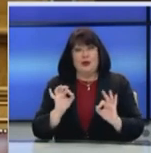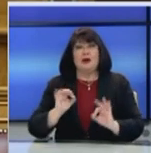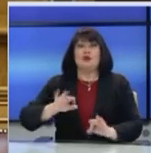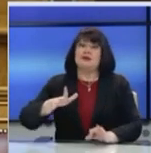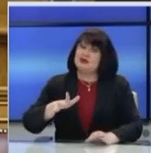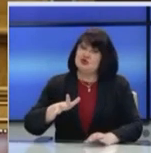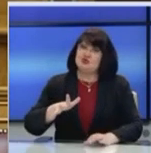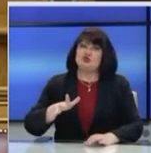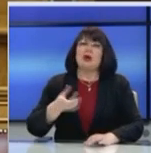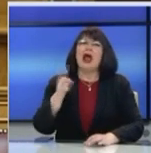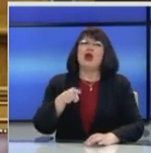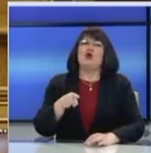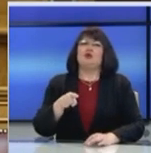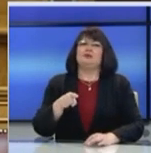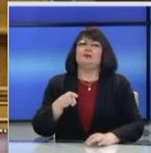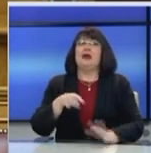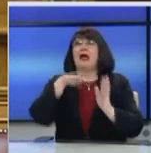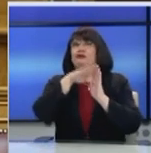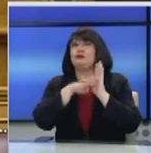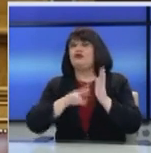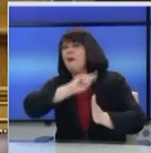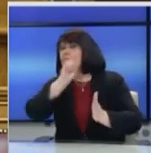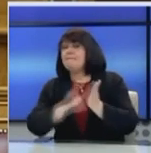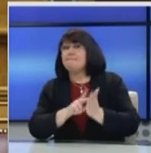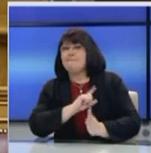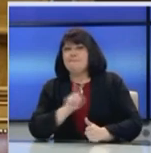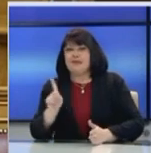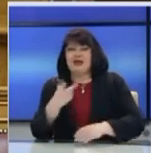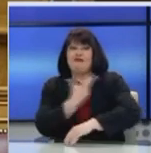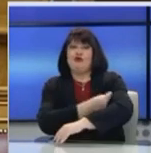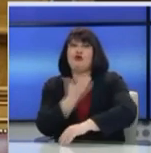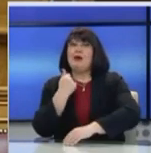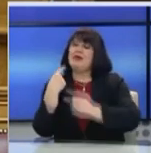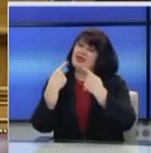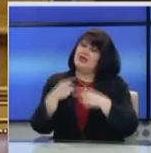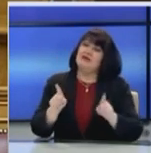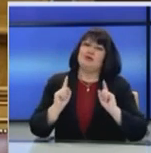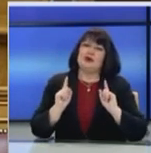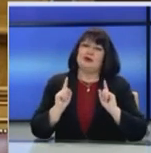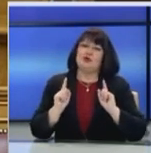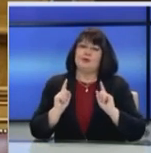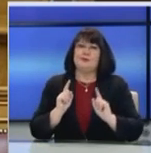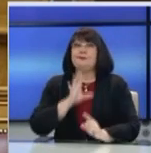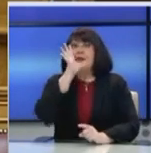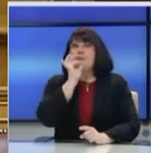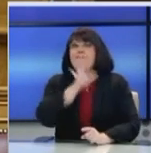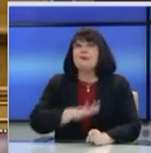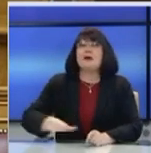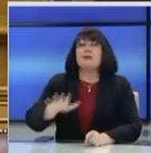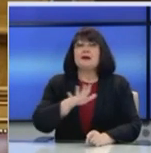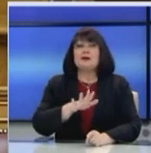να ισχύουν άλλου είδους περιορισμοί για αυτούς οι οποίοι δεν έχουν εμβολιαστεί. Αυτήν την